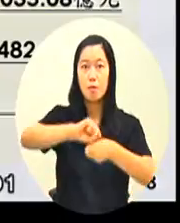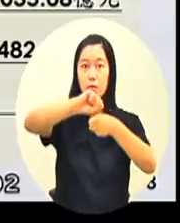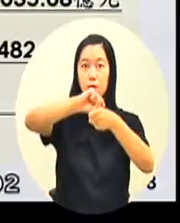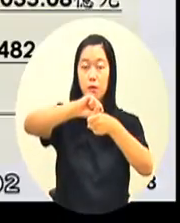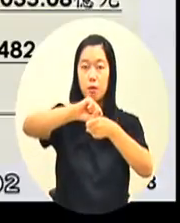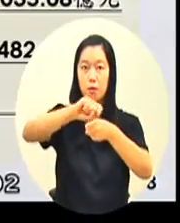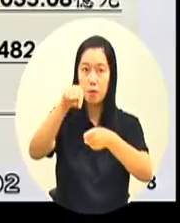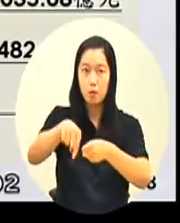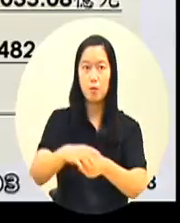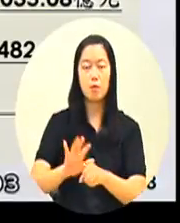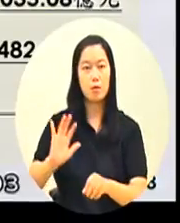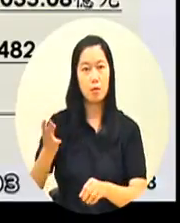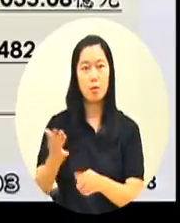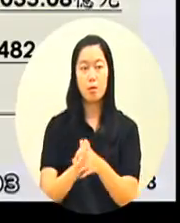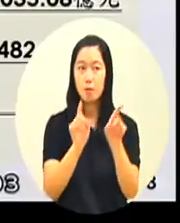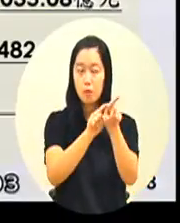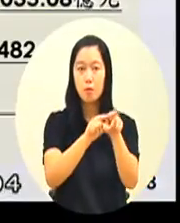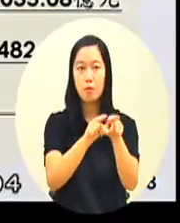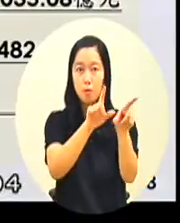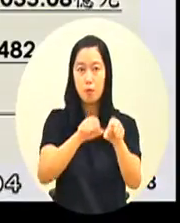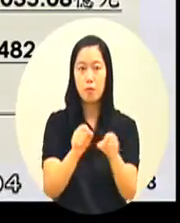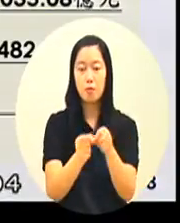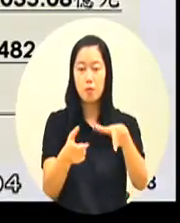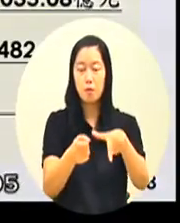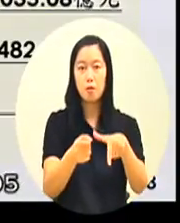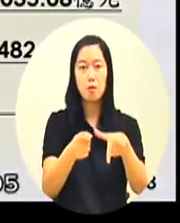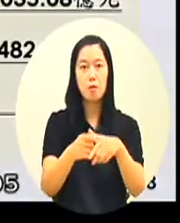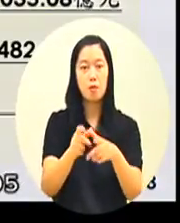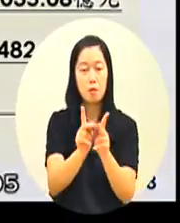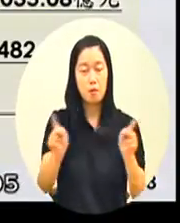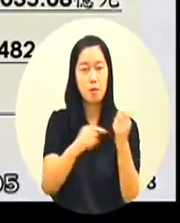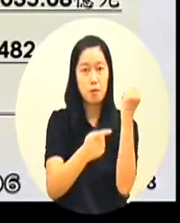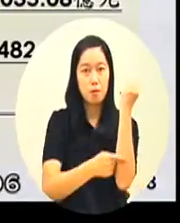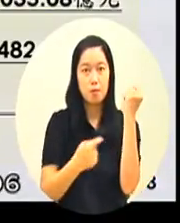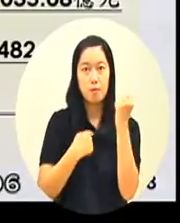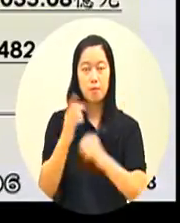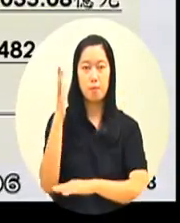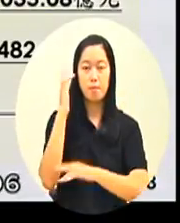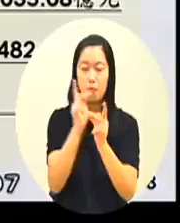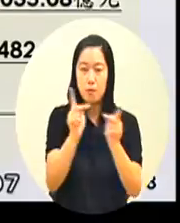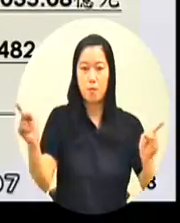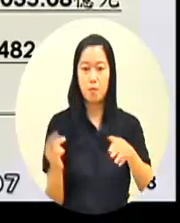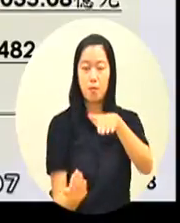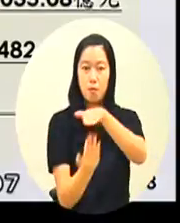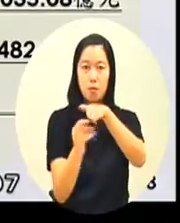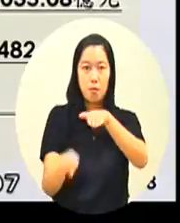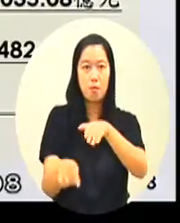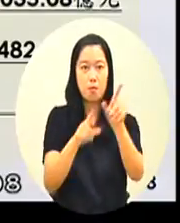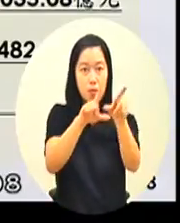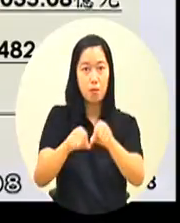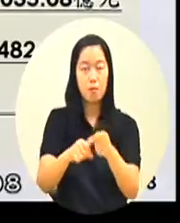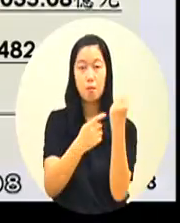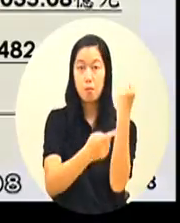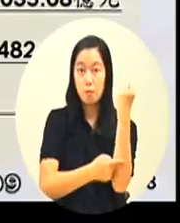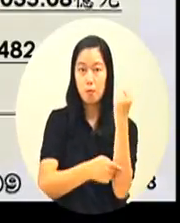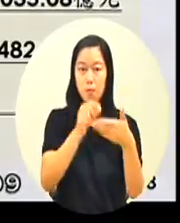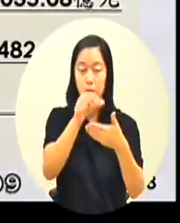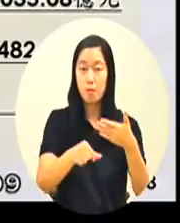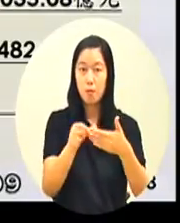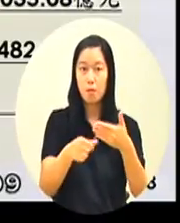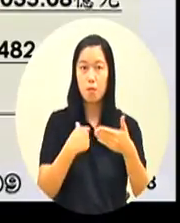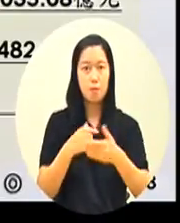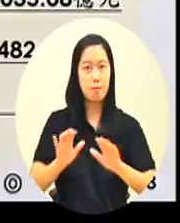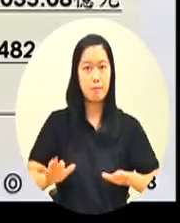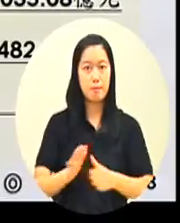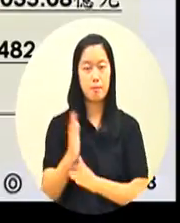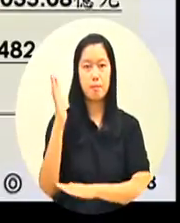是依据公债法，我们算出来我们的举借的上限，依照这个法令的规定呢，我们现在